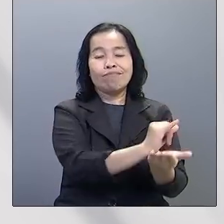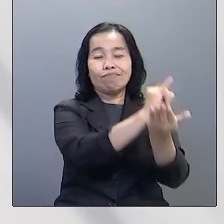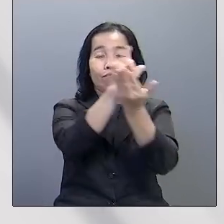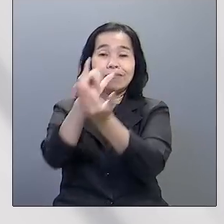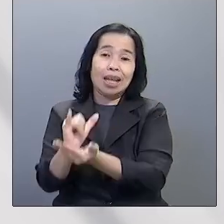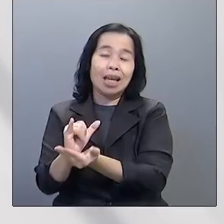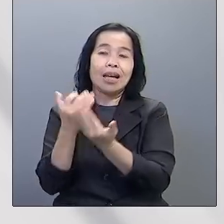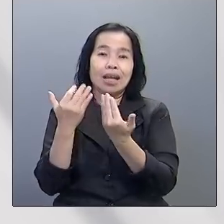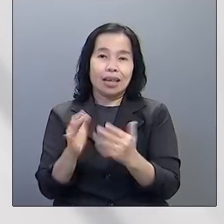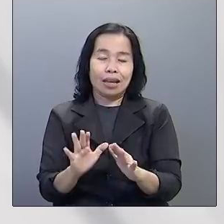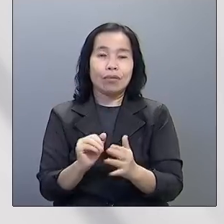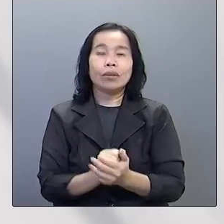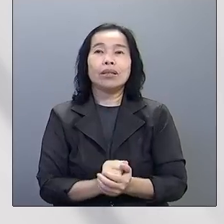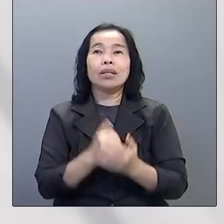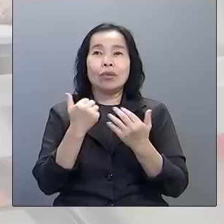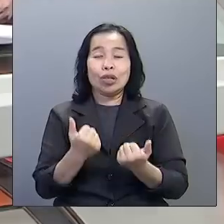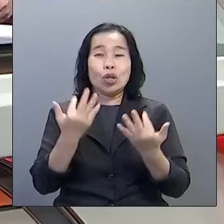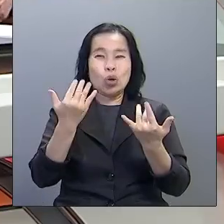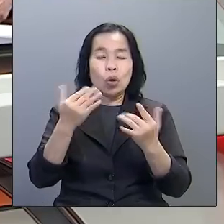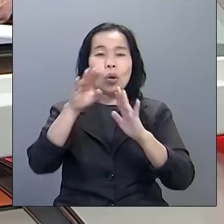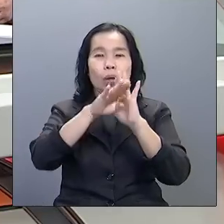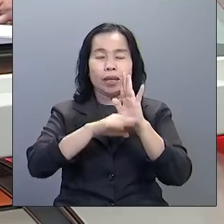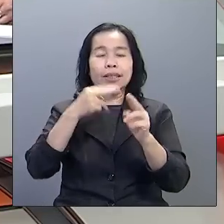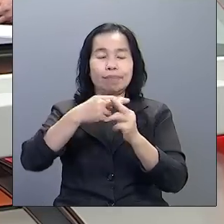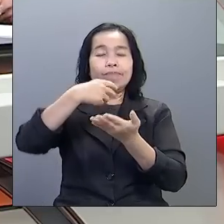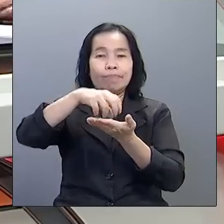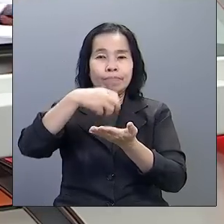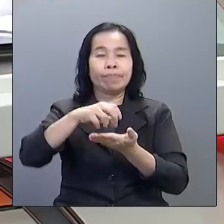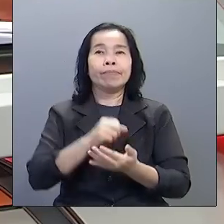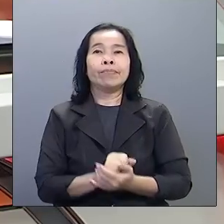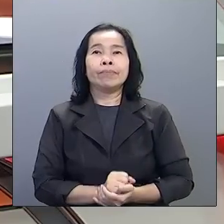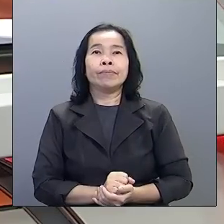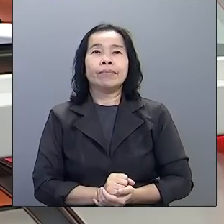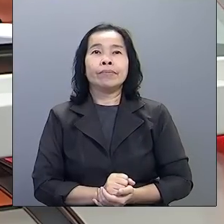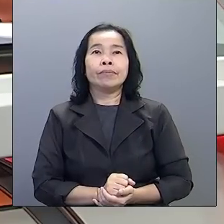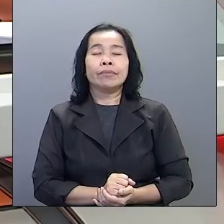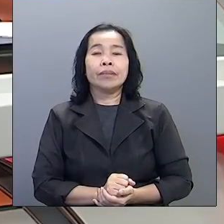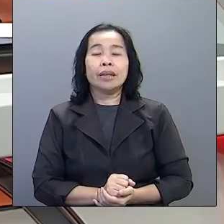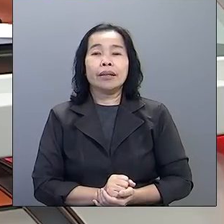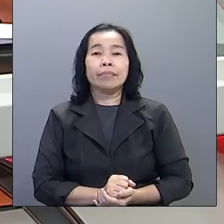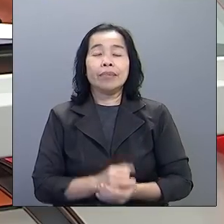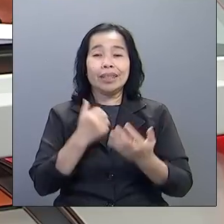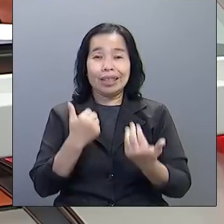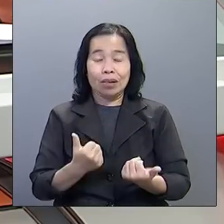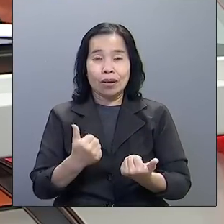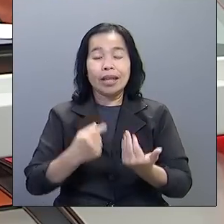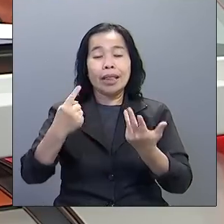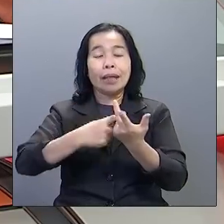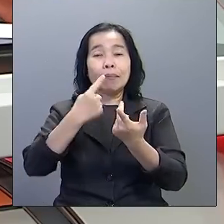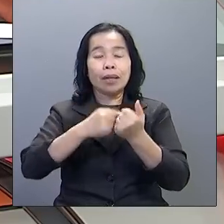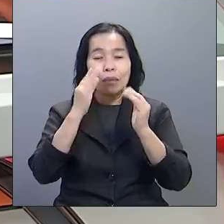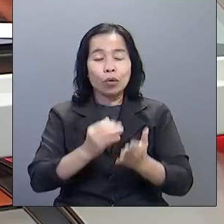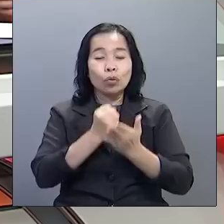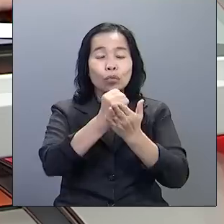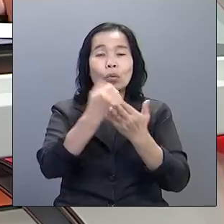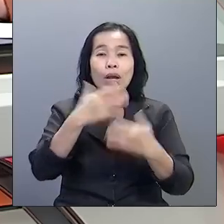ที่ฝั่งแล้วล่าสุดนะคะเดี๋ยวอีกสักครู่เราจะรายงานให้ทราบโดยชัดเจนอีกครั้งค่ะ ค่ะสำหรับตัวเลขยืนยันในการช่วยเหลือได้เมื่อว